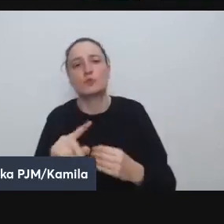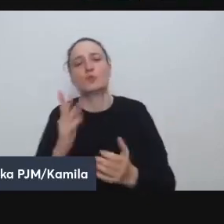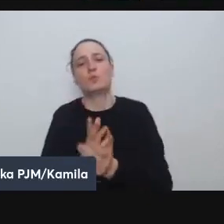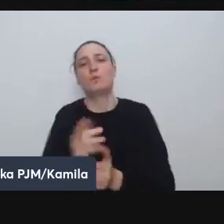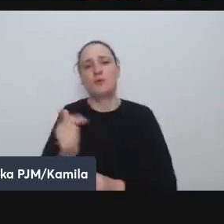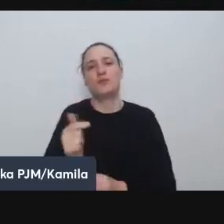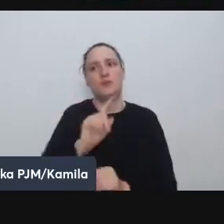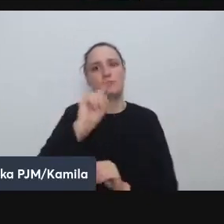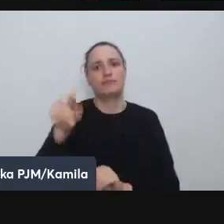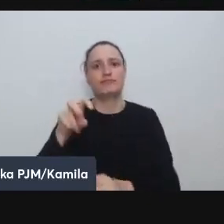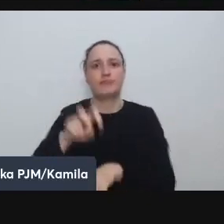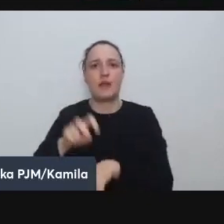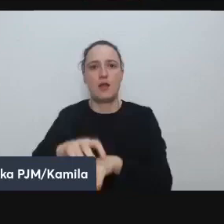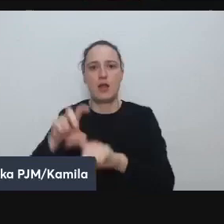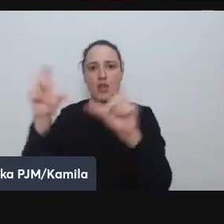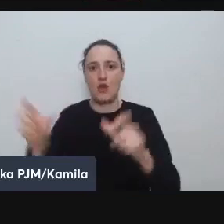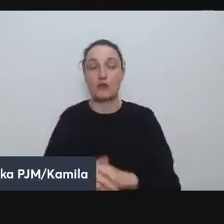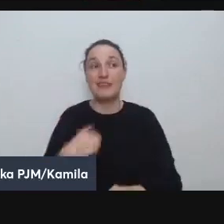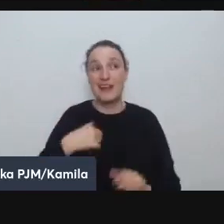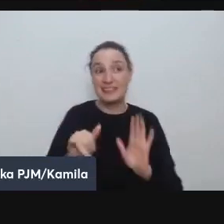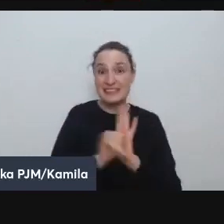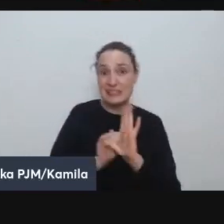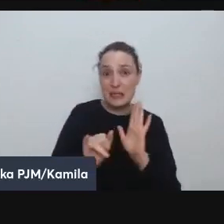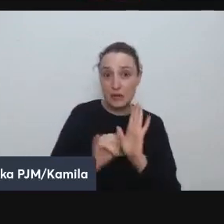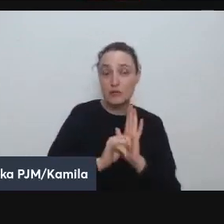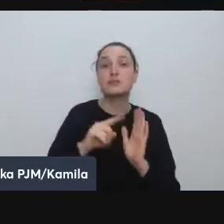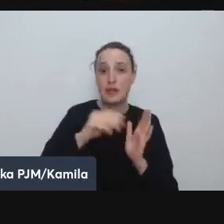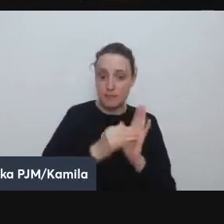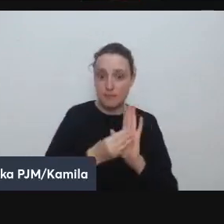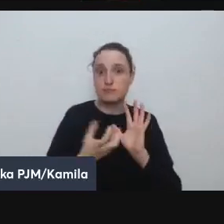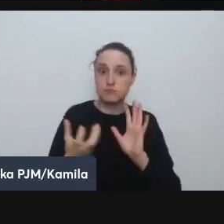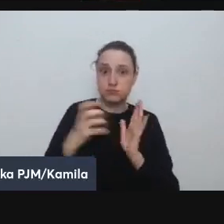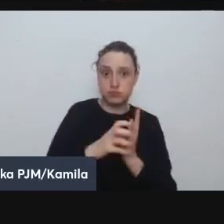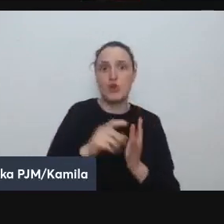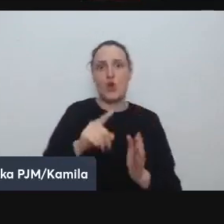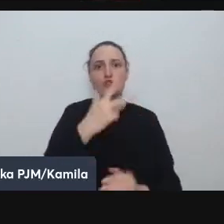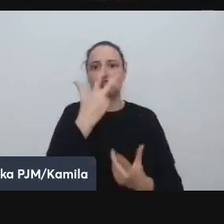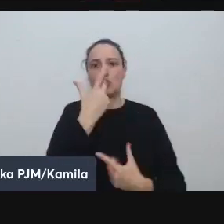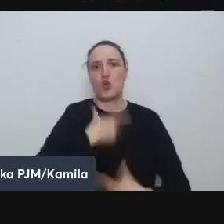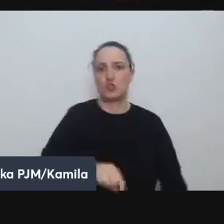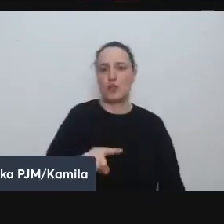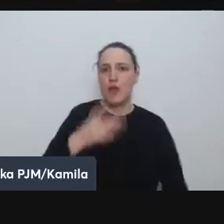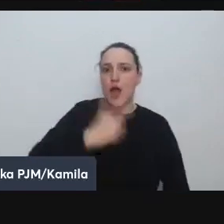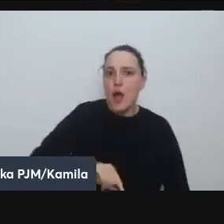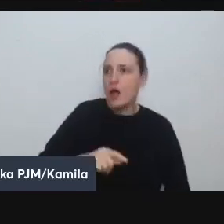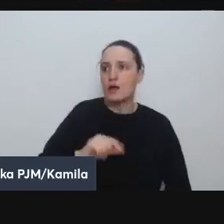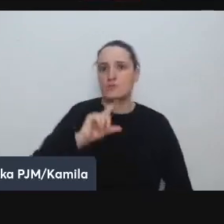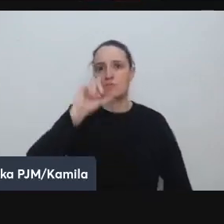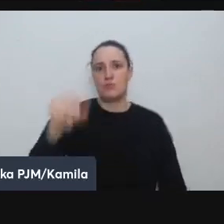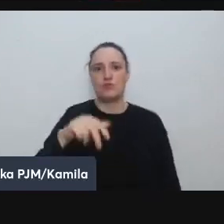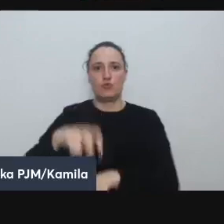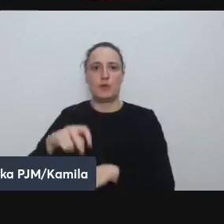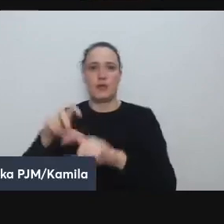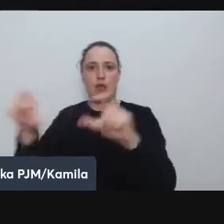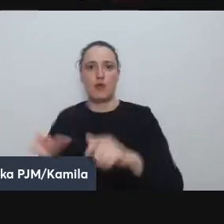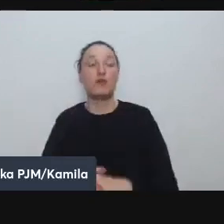także, jak o tym napisałam na swoim Instagramie, to chyba ze 3 osoby wysłałam. Właśnie te dane też bardzo się różnią. Widziałam nawet książki dla nastolatków,